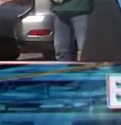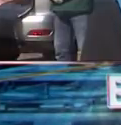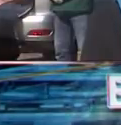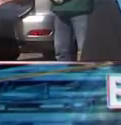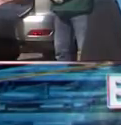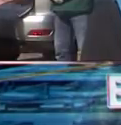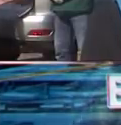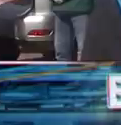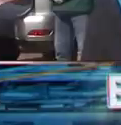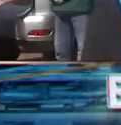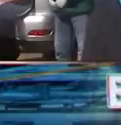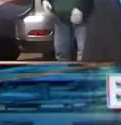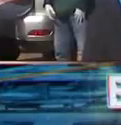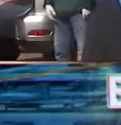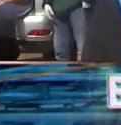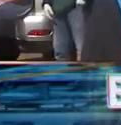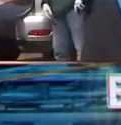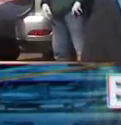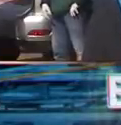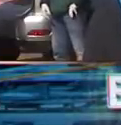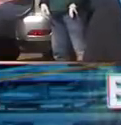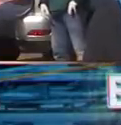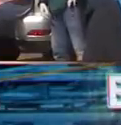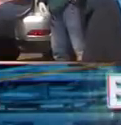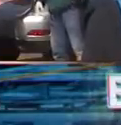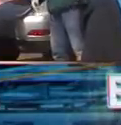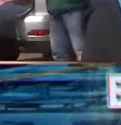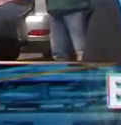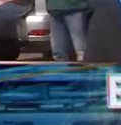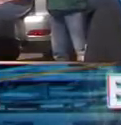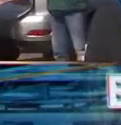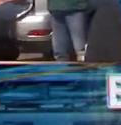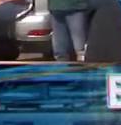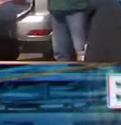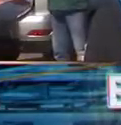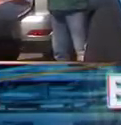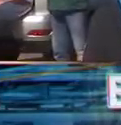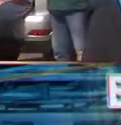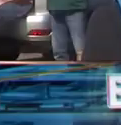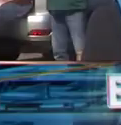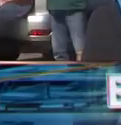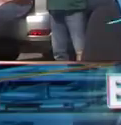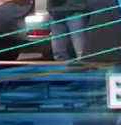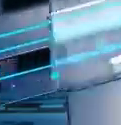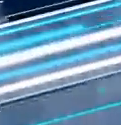Қазір осындай қысылтаяң кезде халыққа қол ұшын беру бұл ең үлкен біздің борышымыз деп санаймыз.